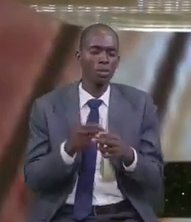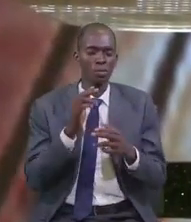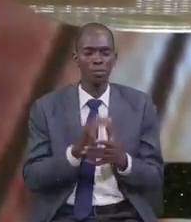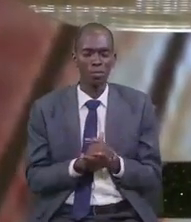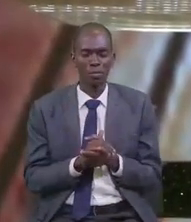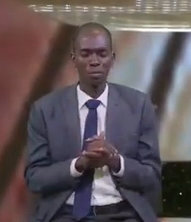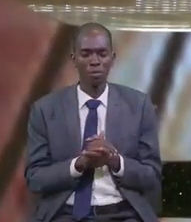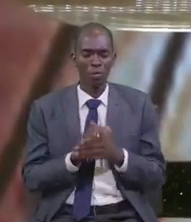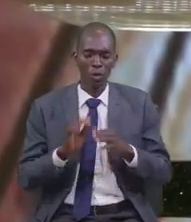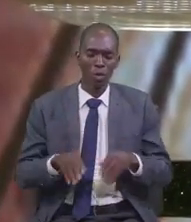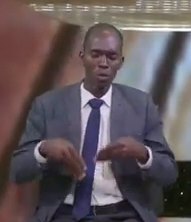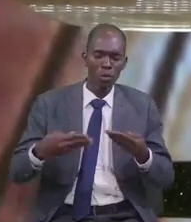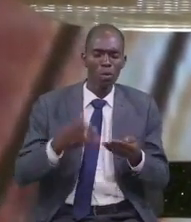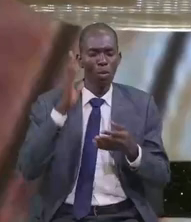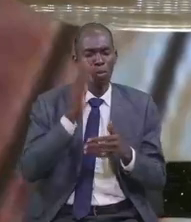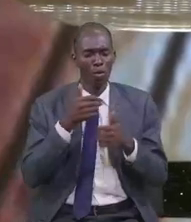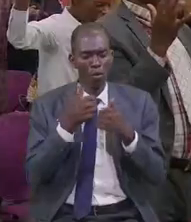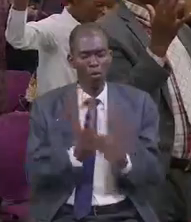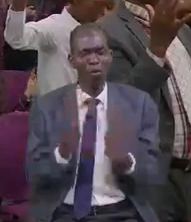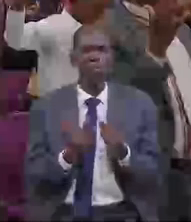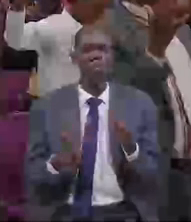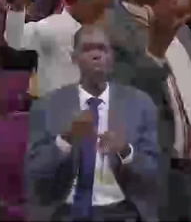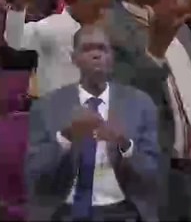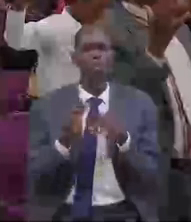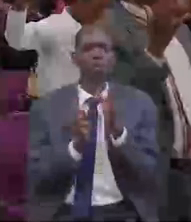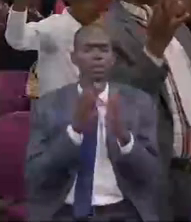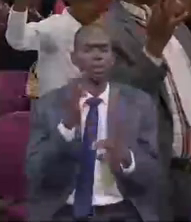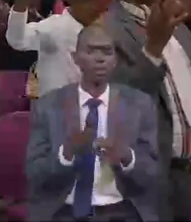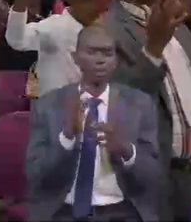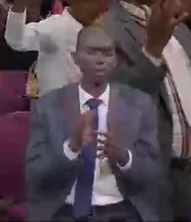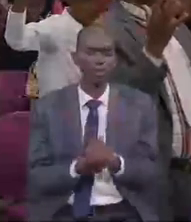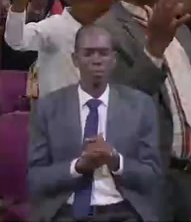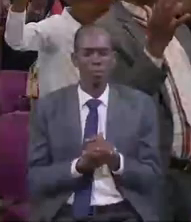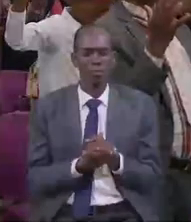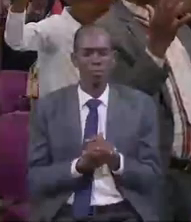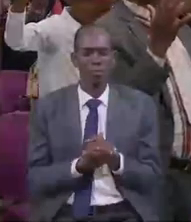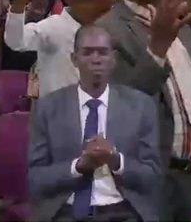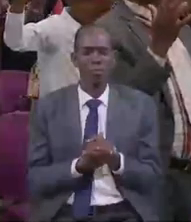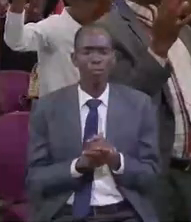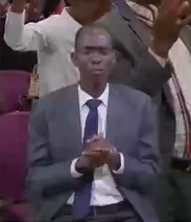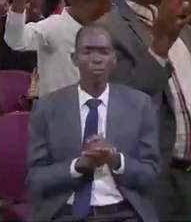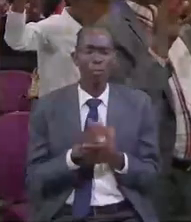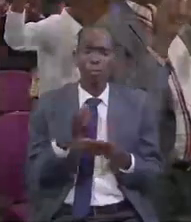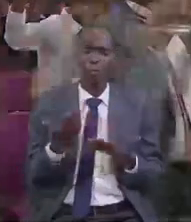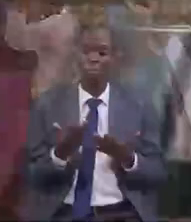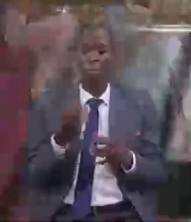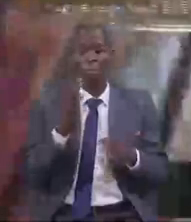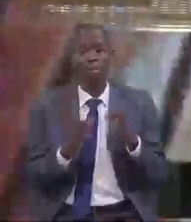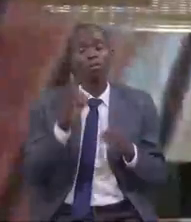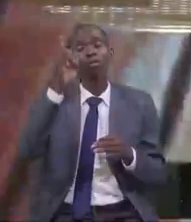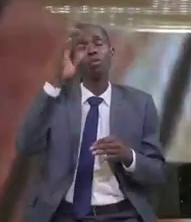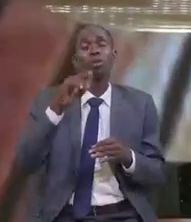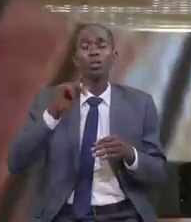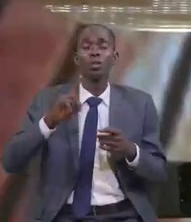Les provisions vous accompagneront à la maison. Même si Dieu doit envoyer un